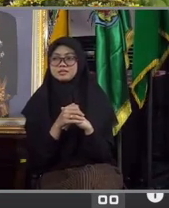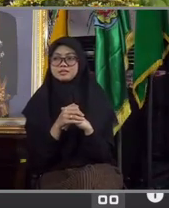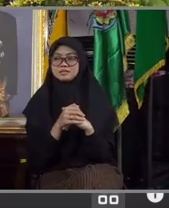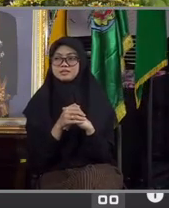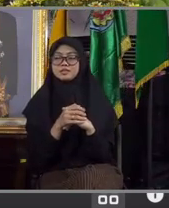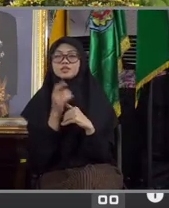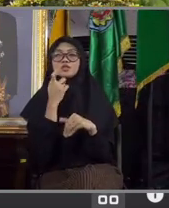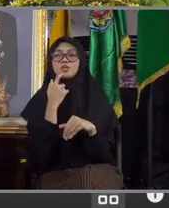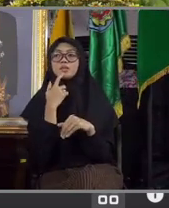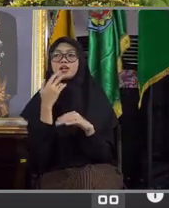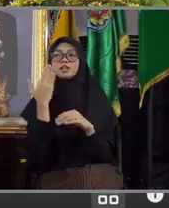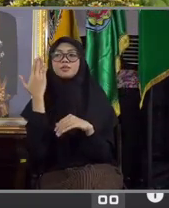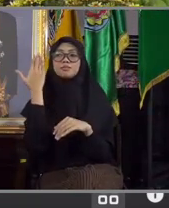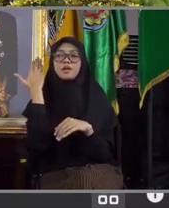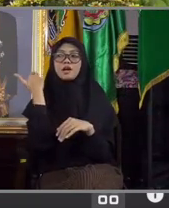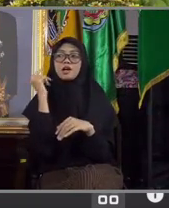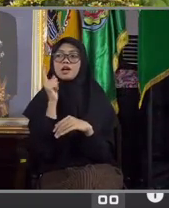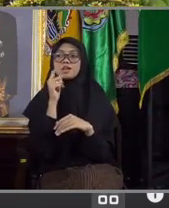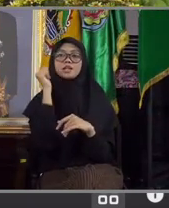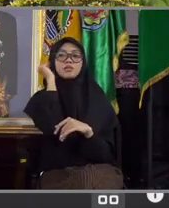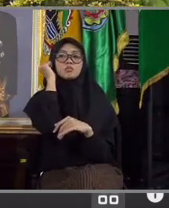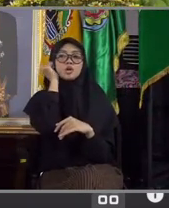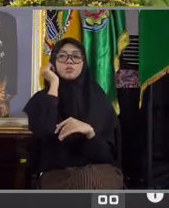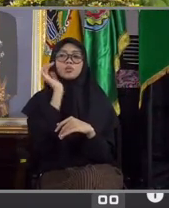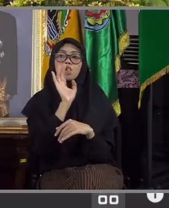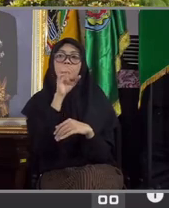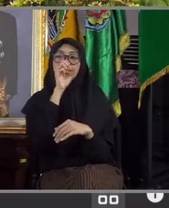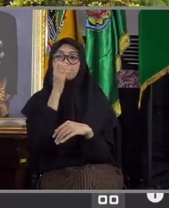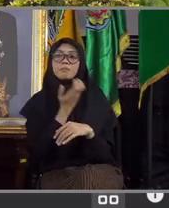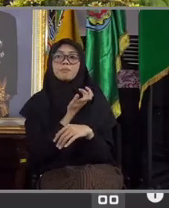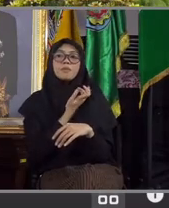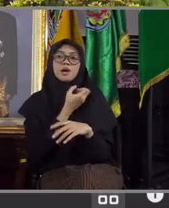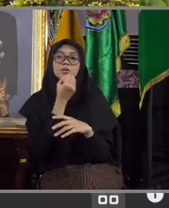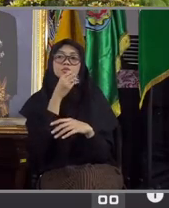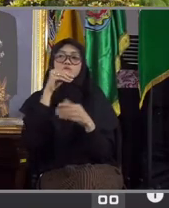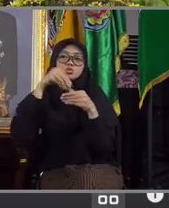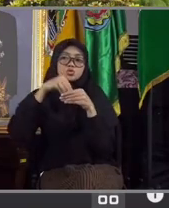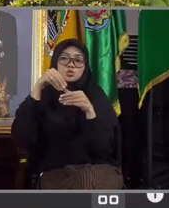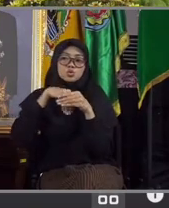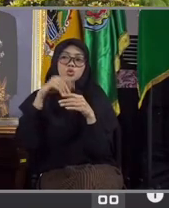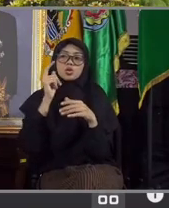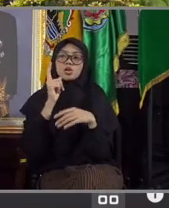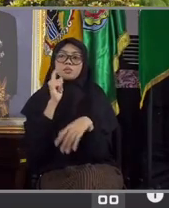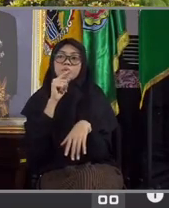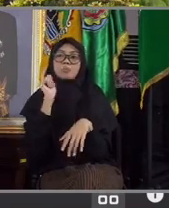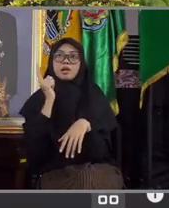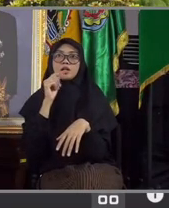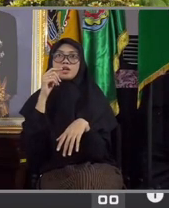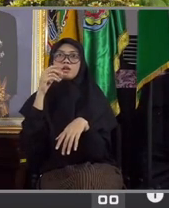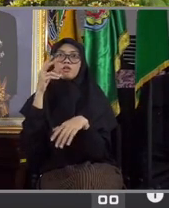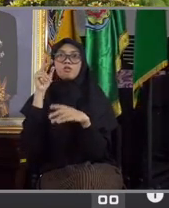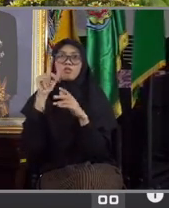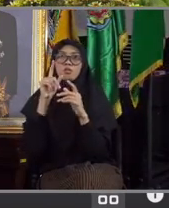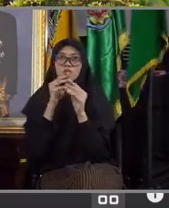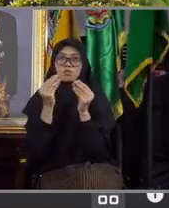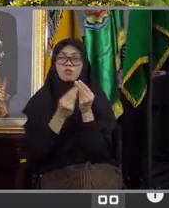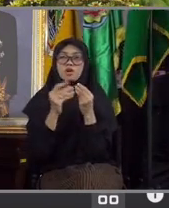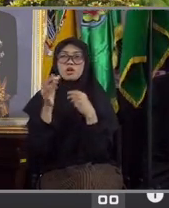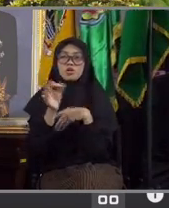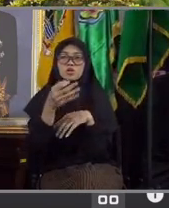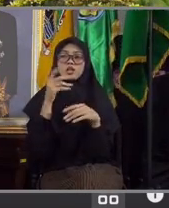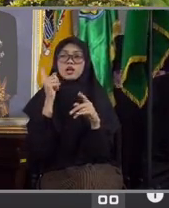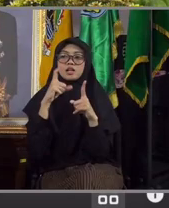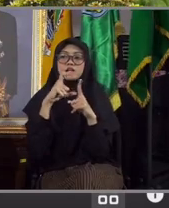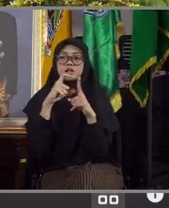Coba sekarang yang di belakang ada enggak dari ibu-ibu yang mau menyampaikan, mumpung ada Pak Wali, ada DPRD,